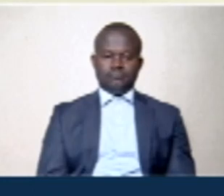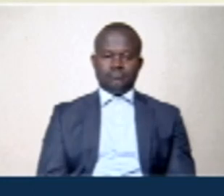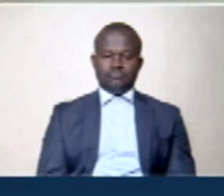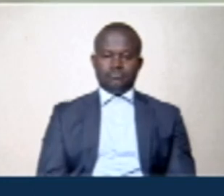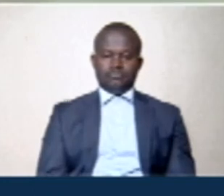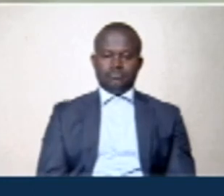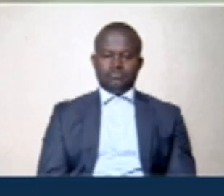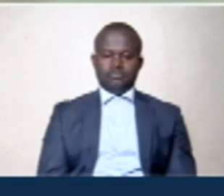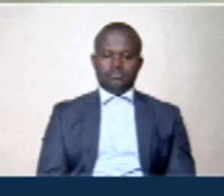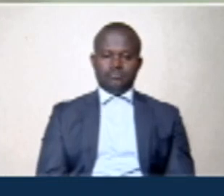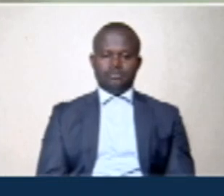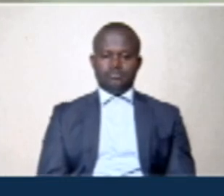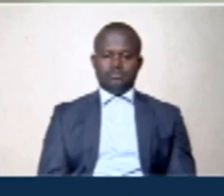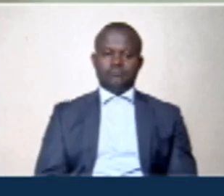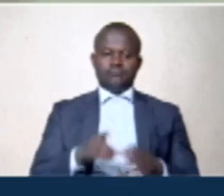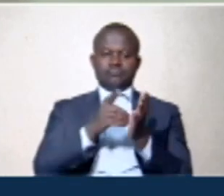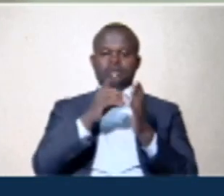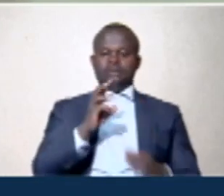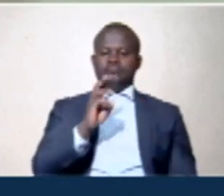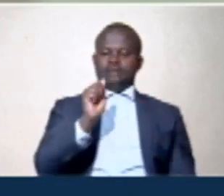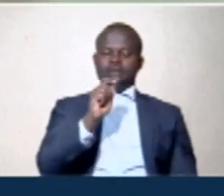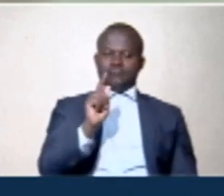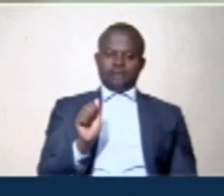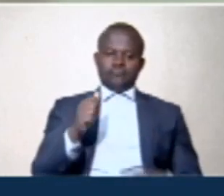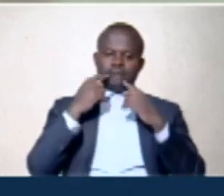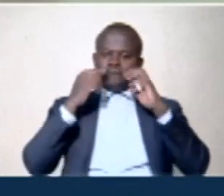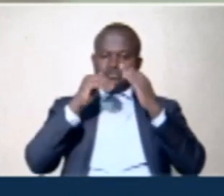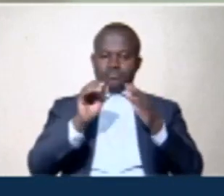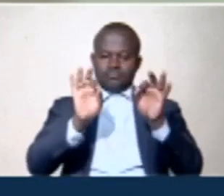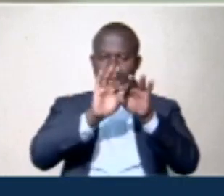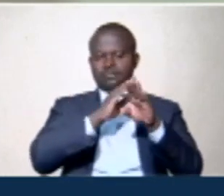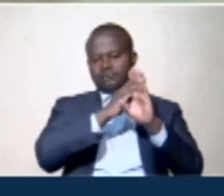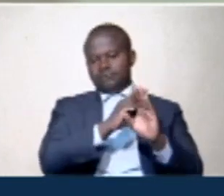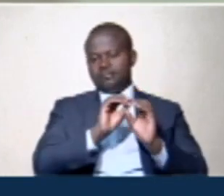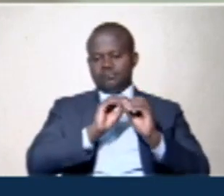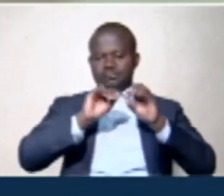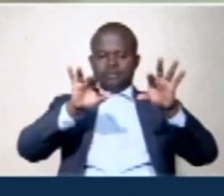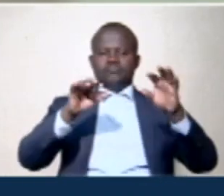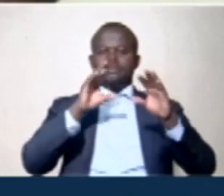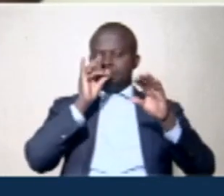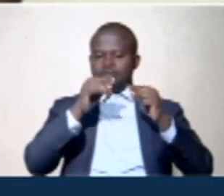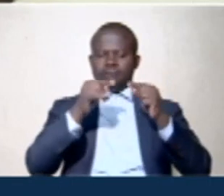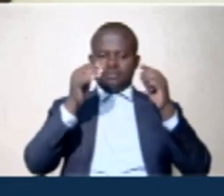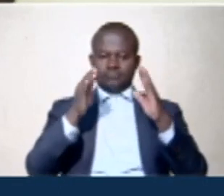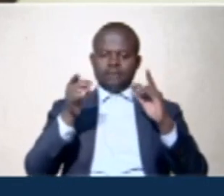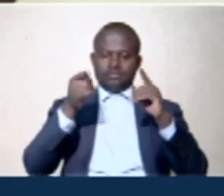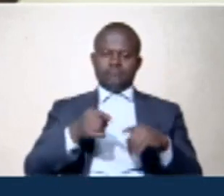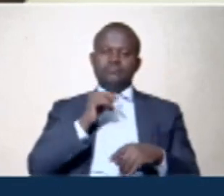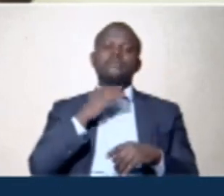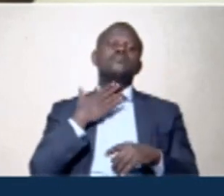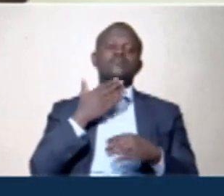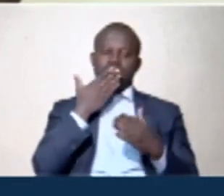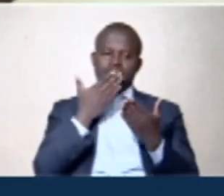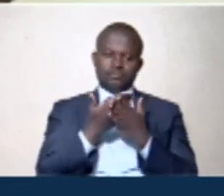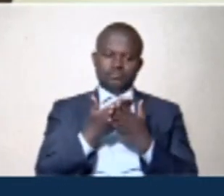d'injustice. Dr. Awazirimo avuga kandi ko ari ngombwa kurwanya abakwiza imvugo z'urwango zizanwa n'abatifuriza